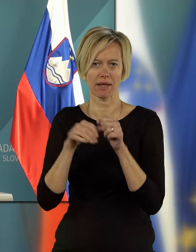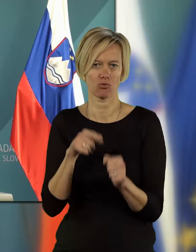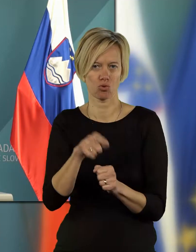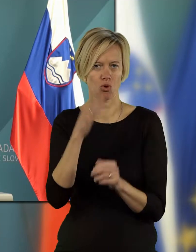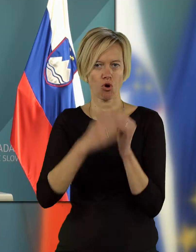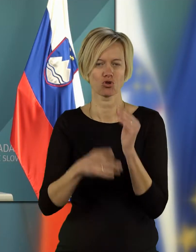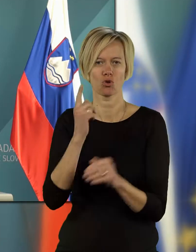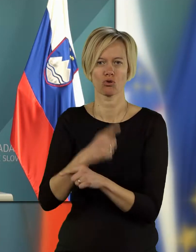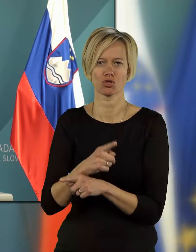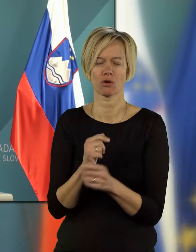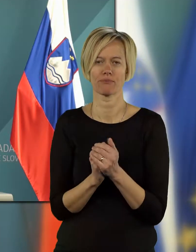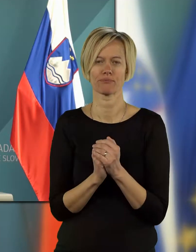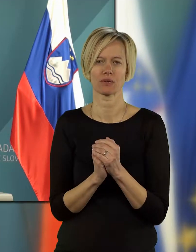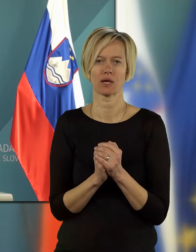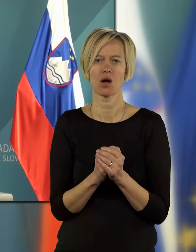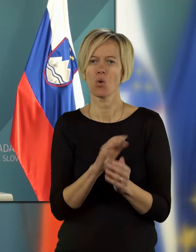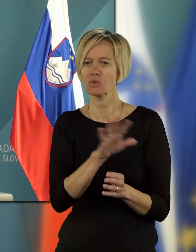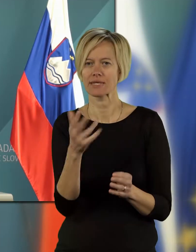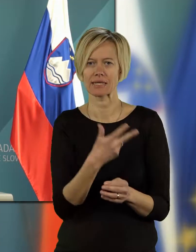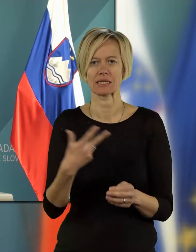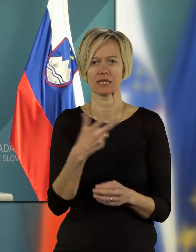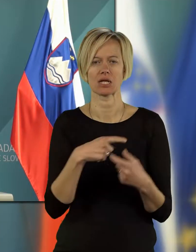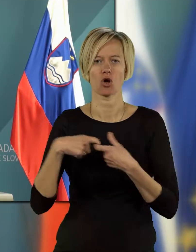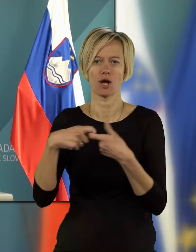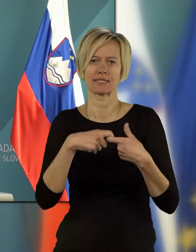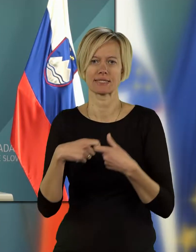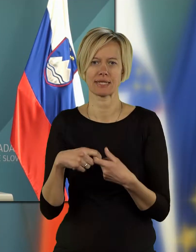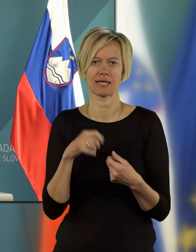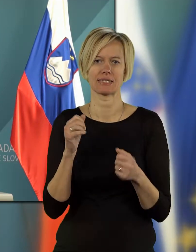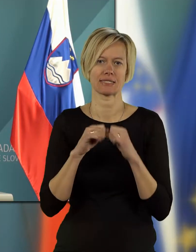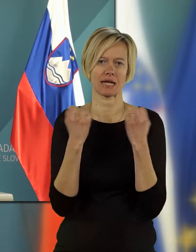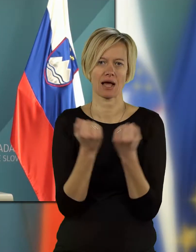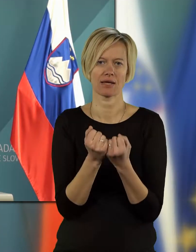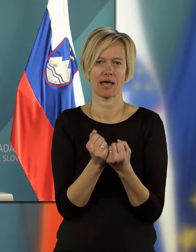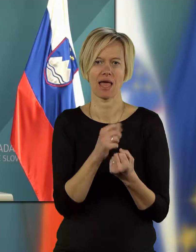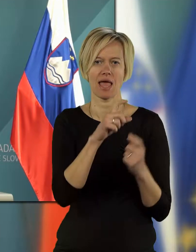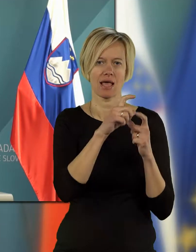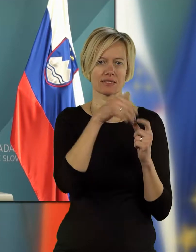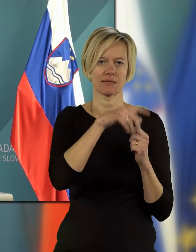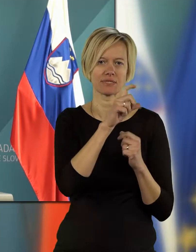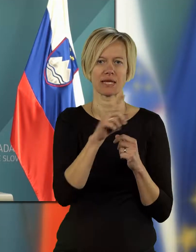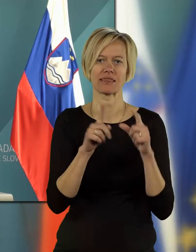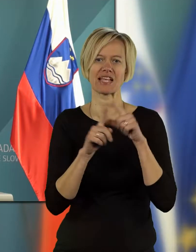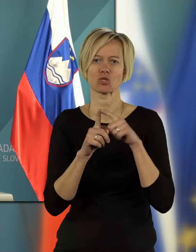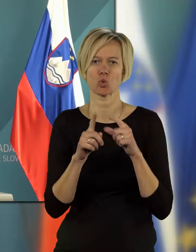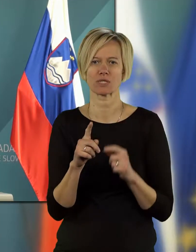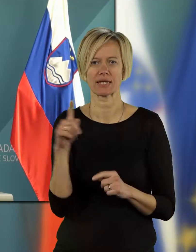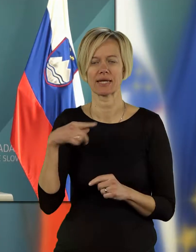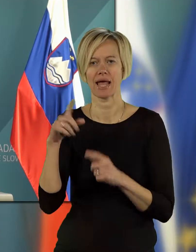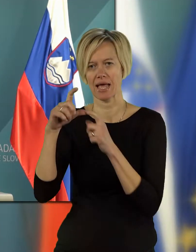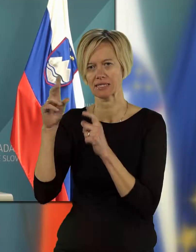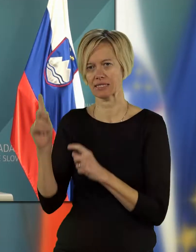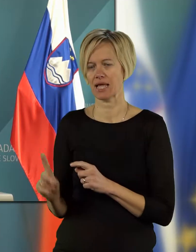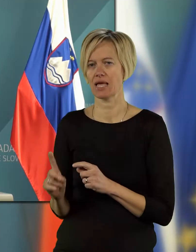to končno odločitev. Ne nazadnje vse tri koalicijske stranke, to se pravi SMC, Desus in